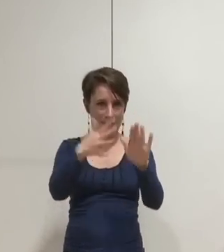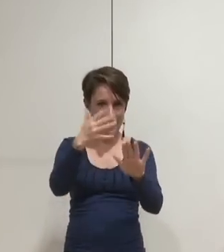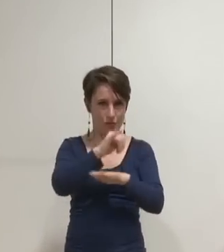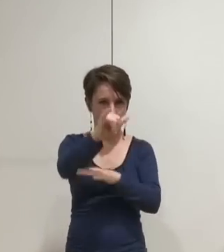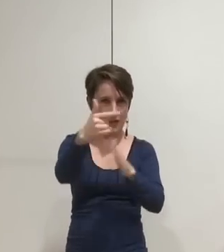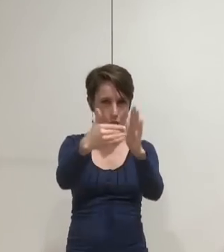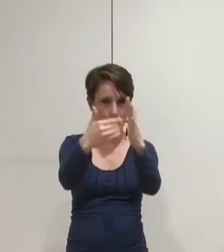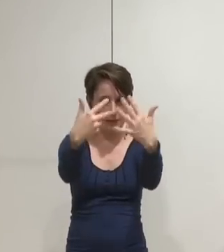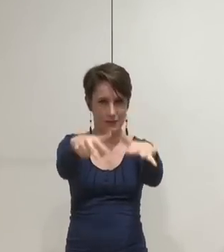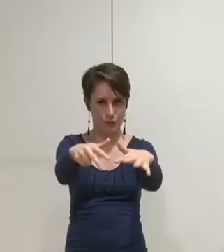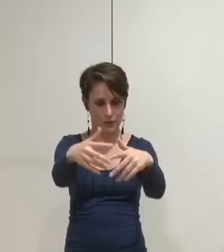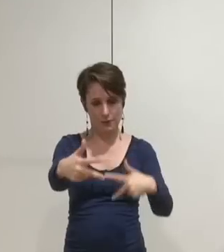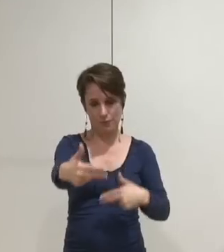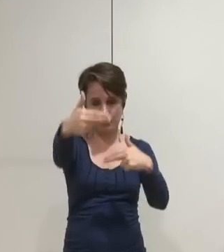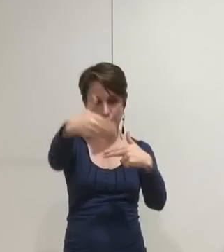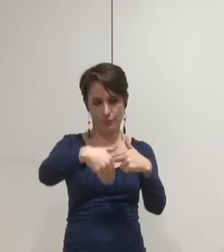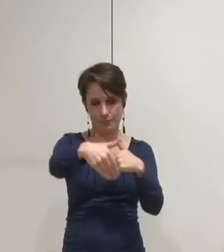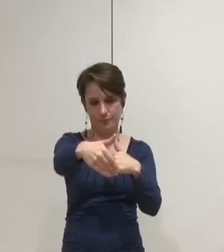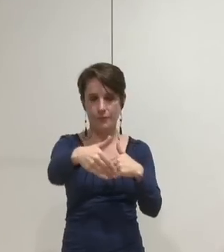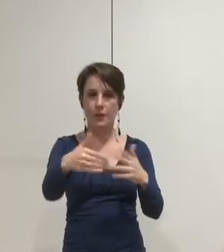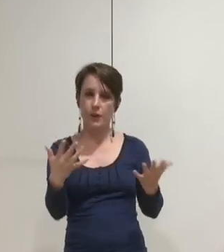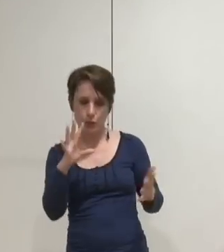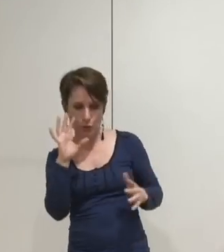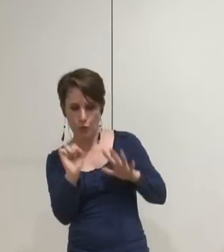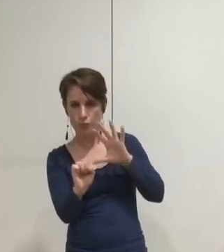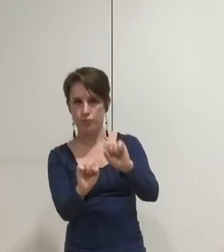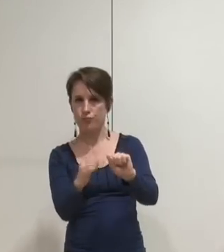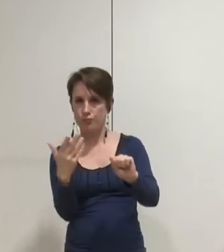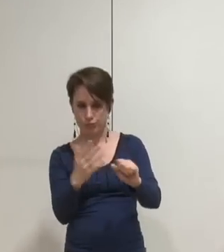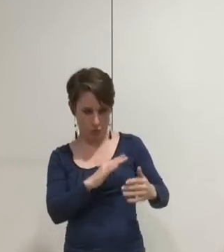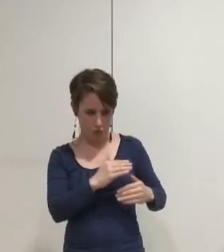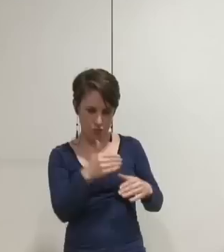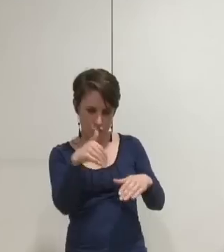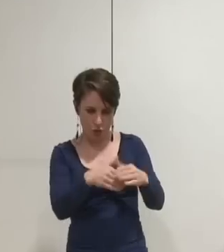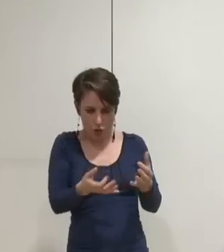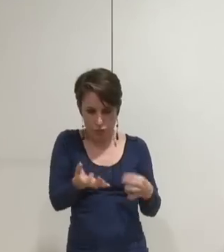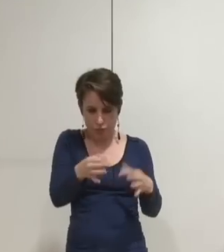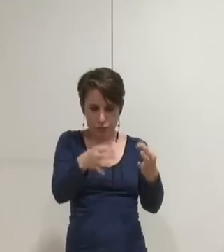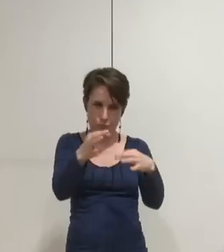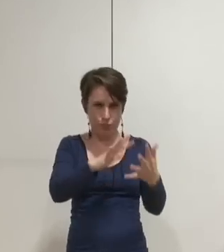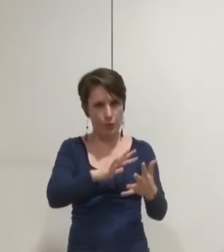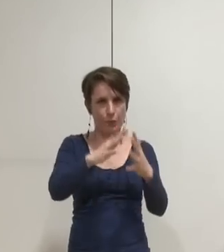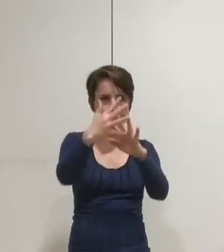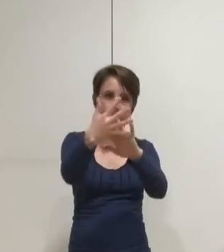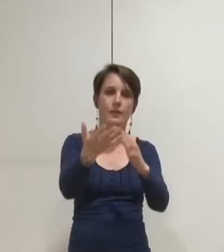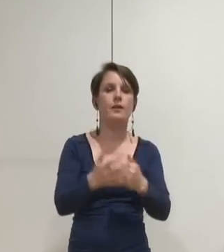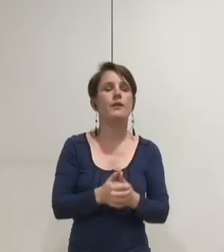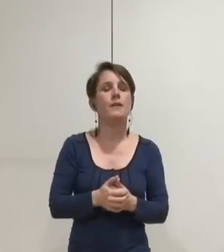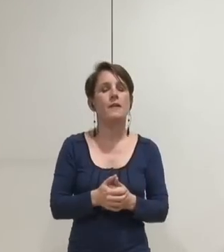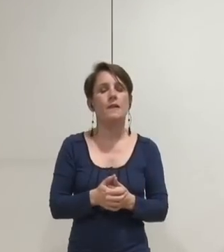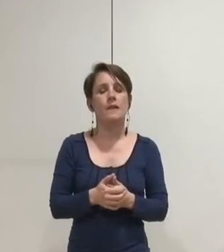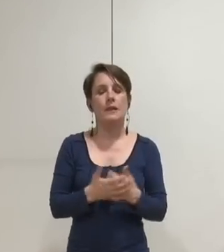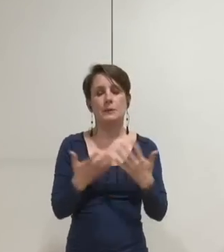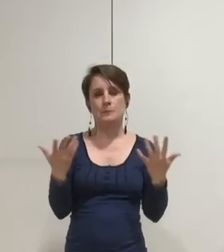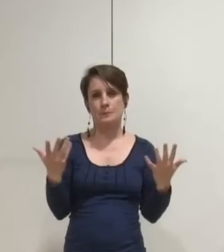on peut juste noter quelques avancées euh qui ont été introduites dans ce nouveau protocole à savoir